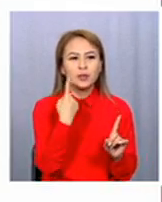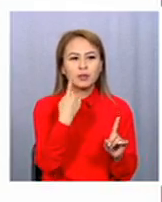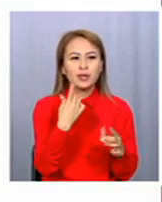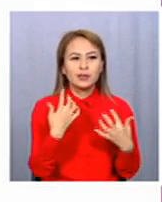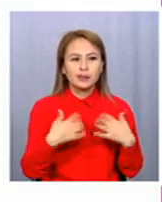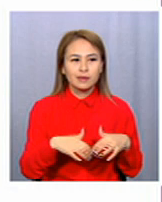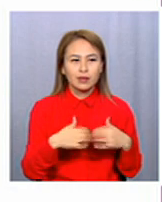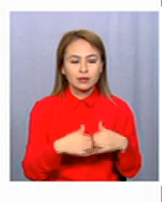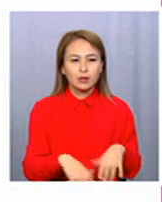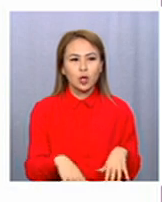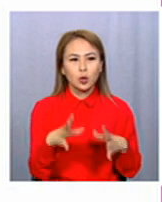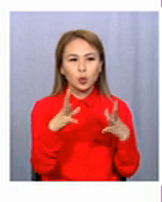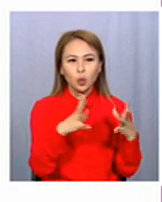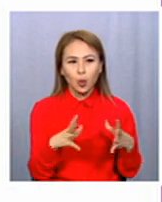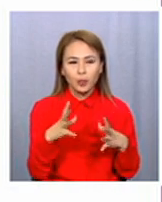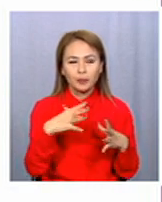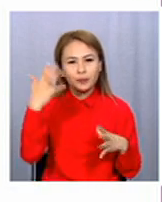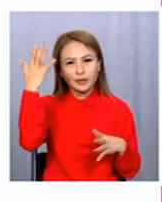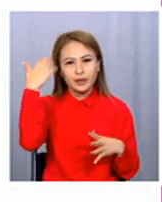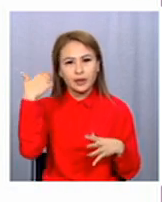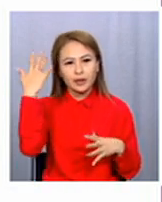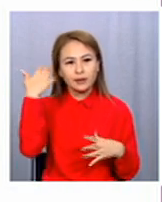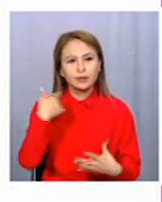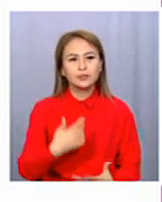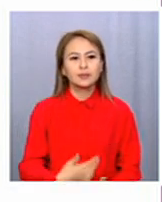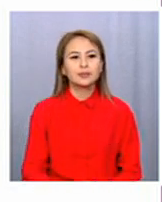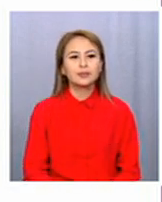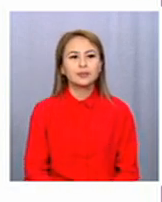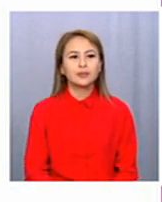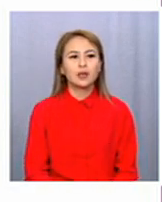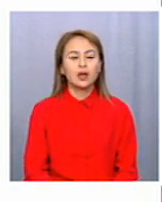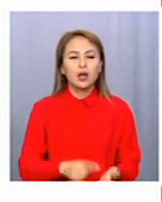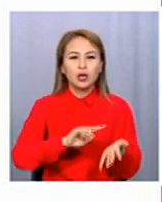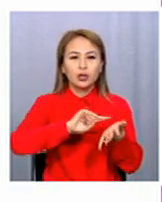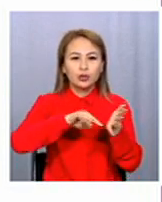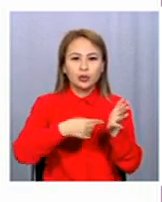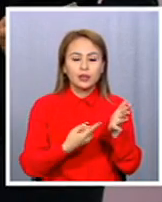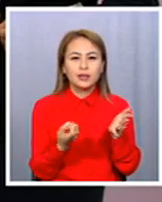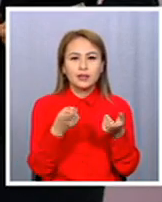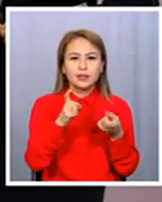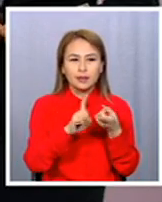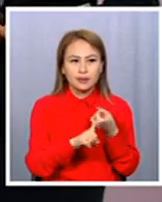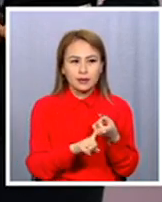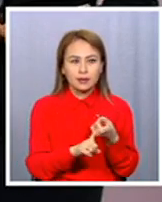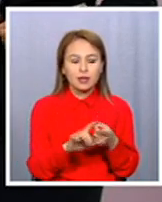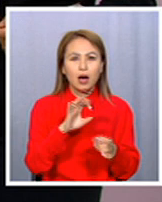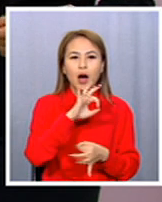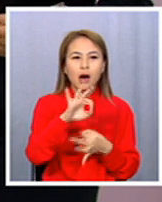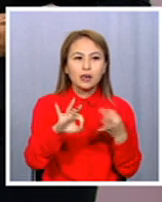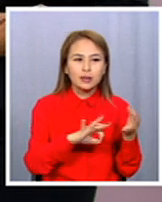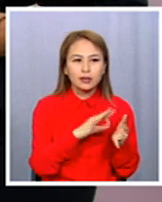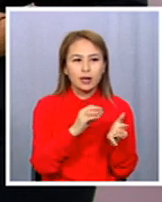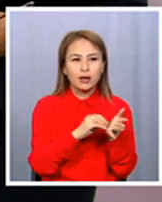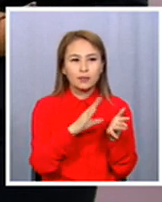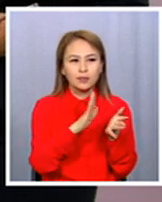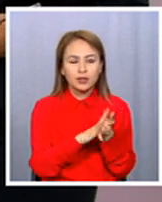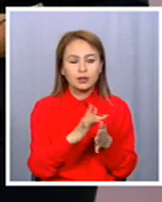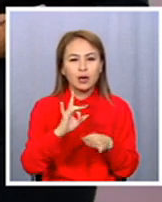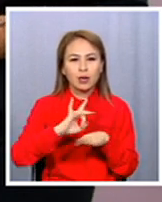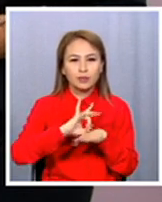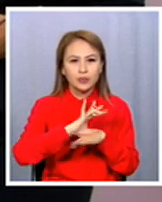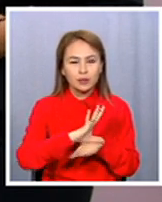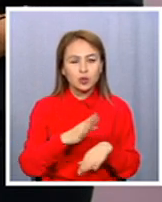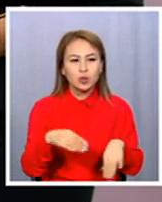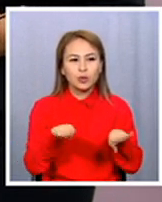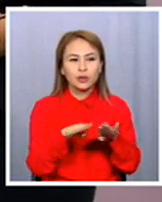до және тарақтың суреті бейнеленген. Үтірлерге сәйкес, артық әріптерді алып тастаймыз. Сонда